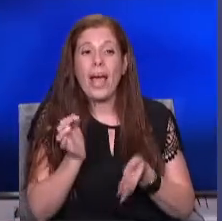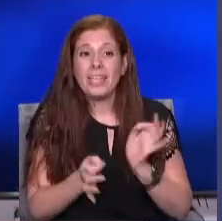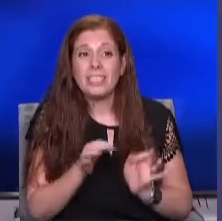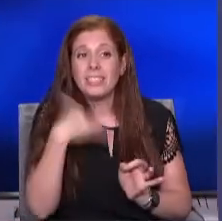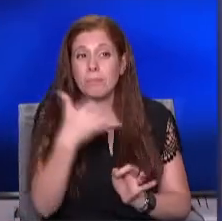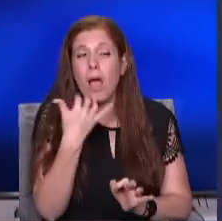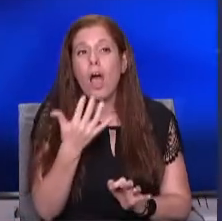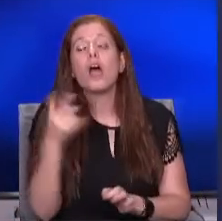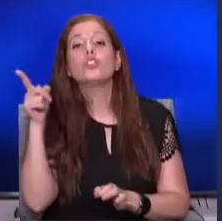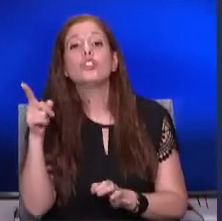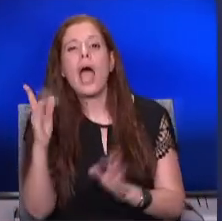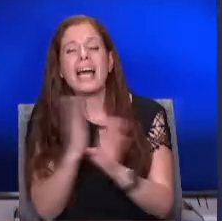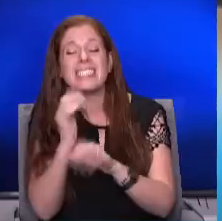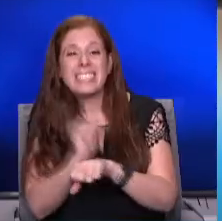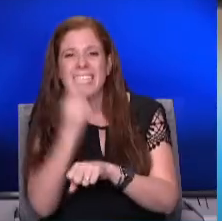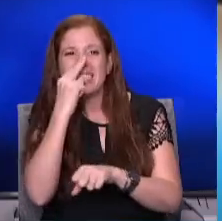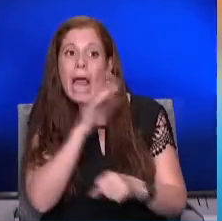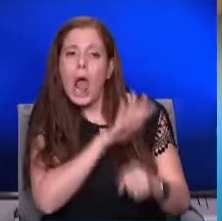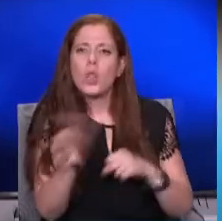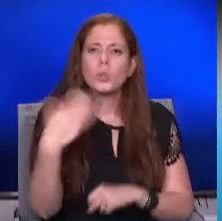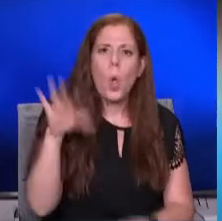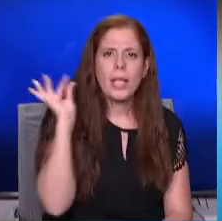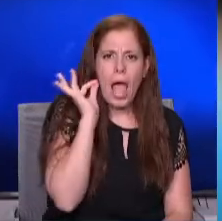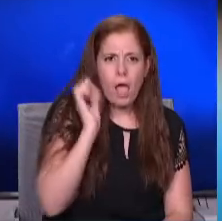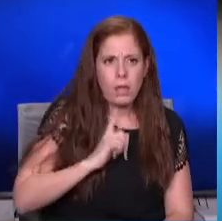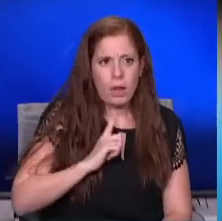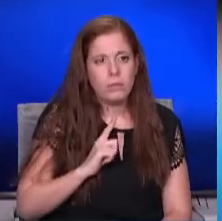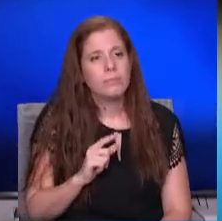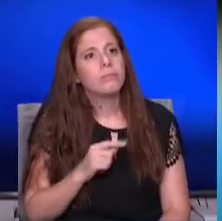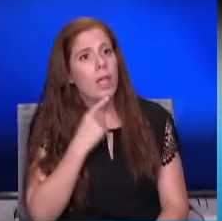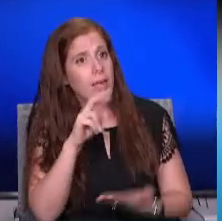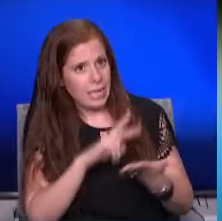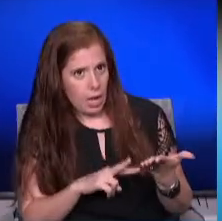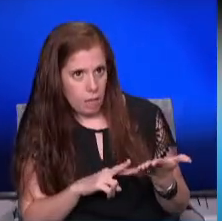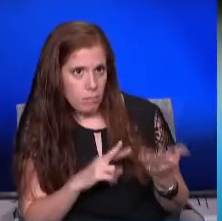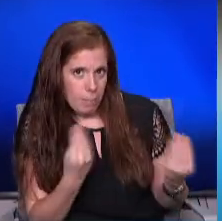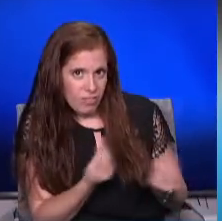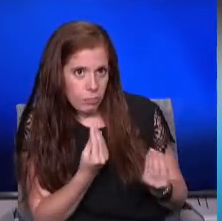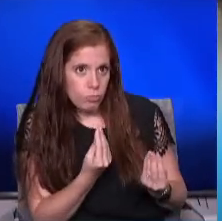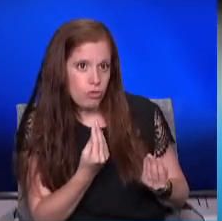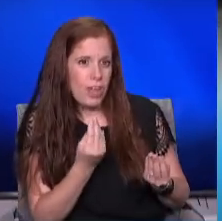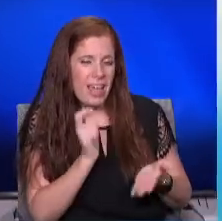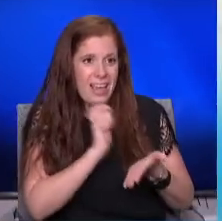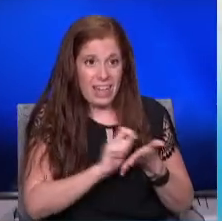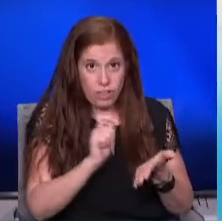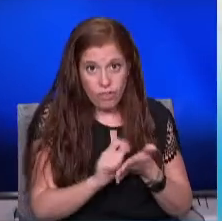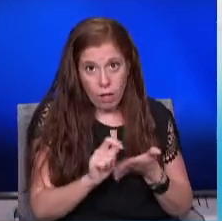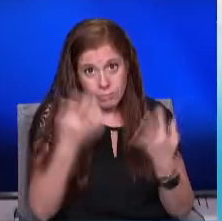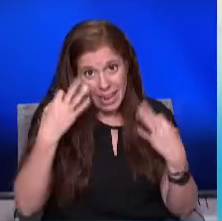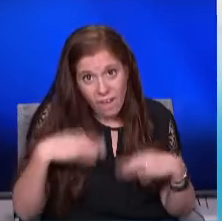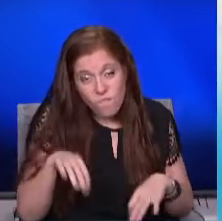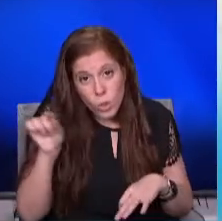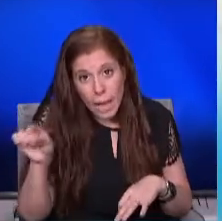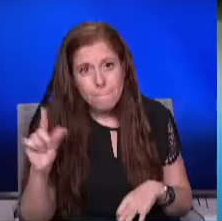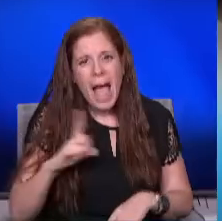ניסה לאנוס חיילת נוספת. אני אקריא לכם ברשותכם מספר מילים שכתבה עבורכם לכבודכם